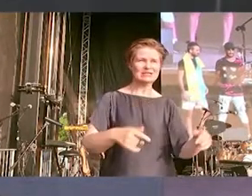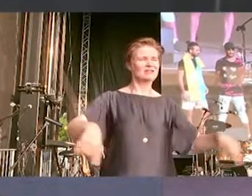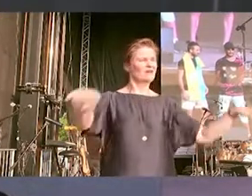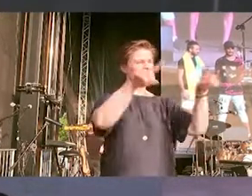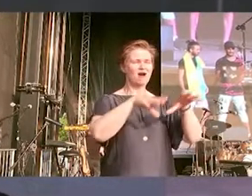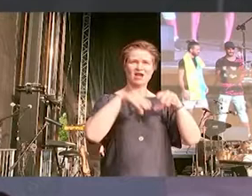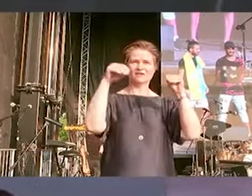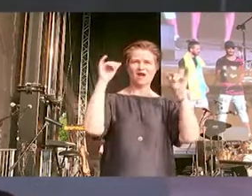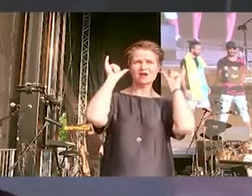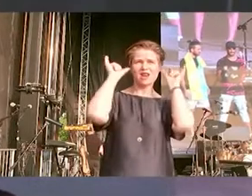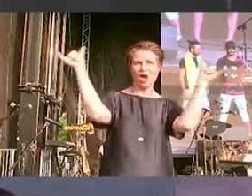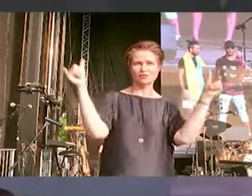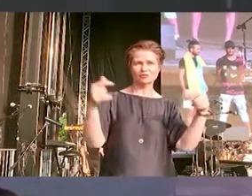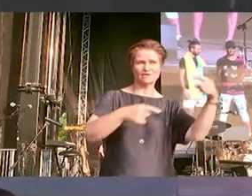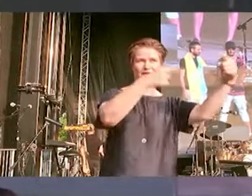Wir werden nicht aufhören.